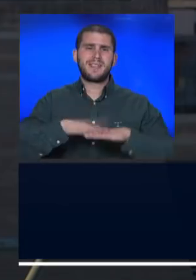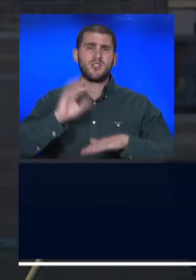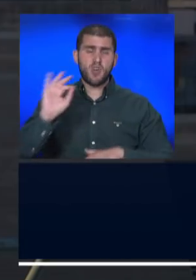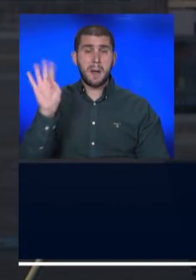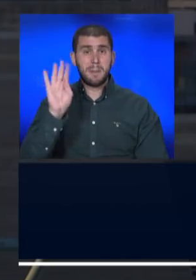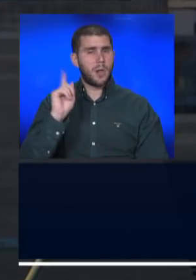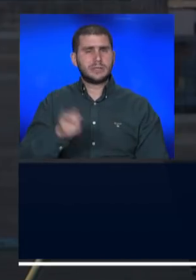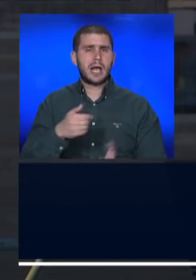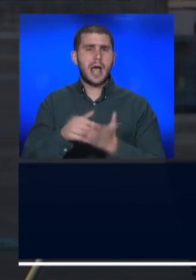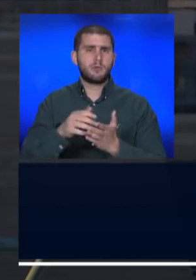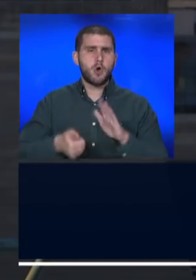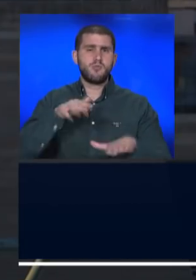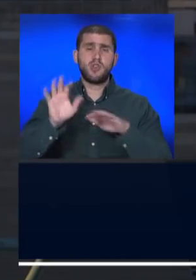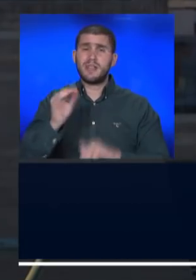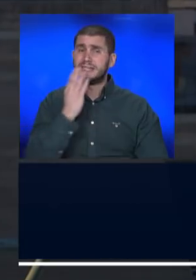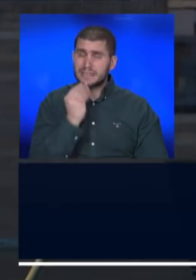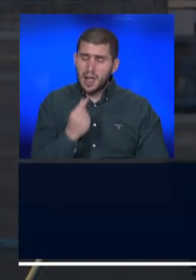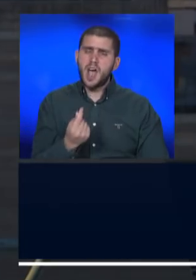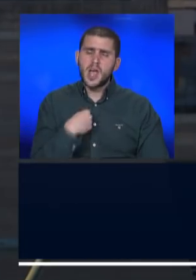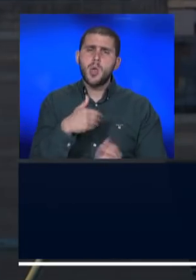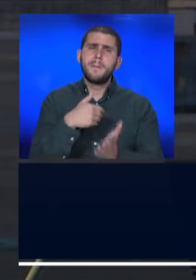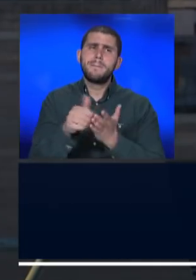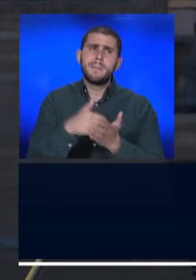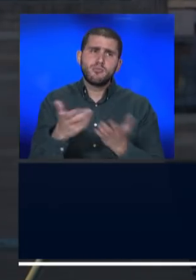מדינת ישראל, ואנחנו ממשיכים ודבקים בעמדה הזאת.